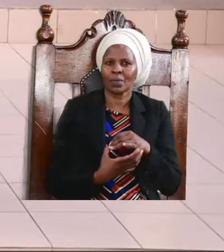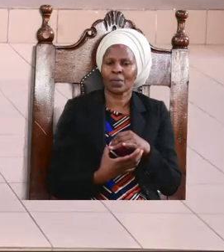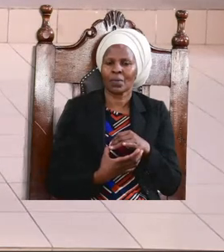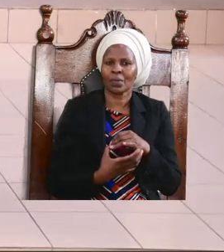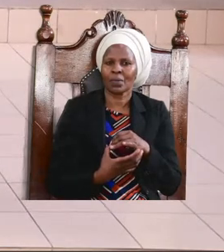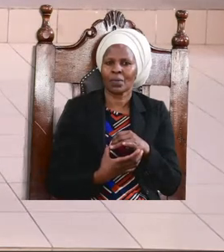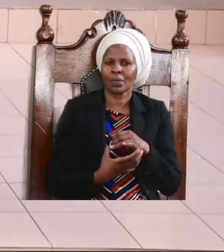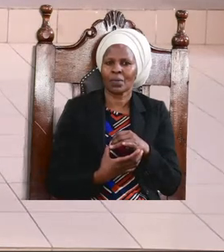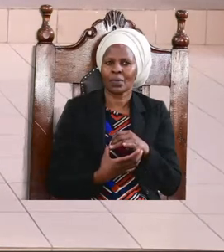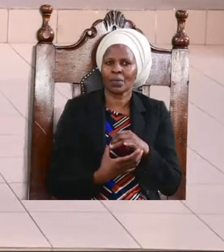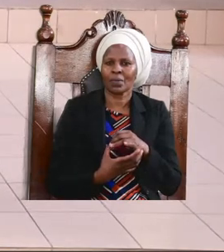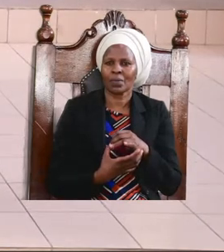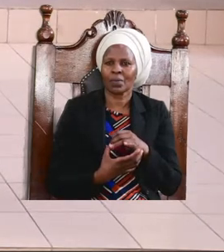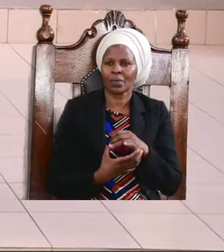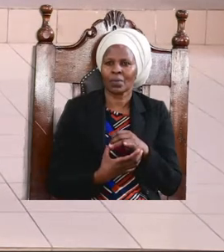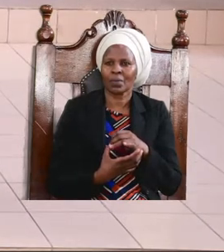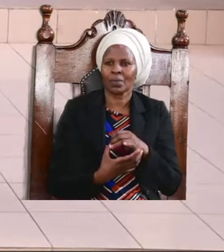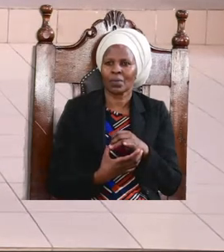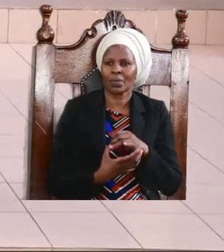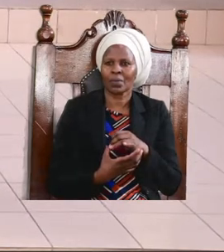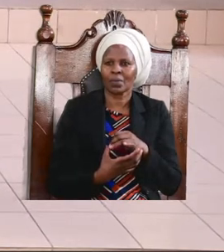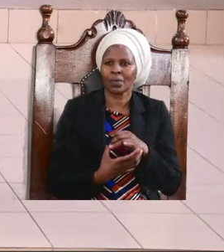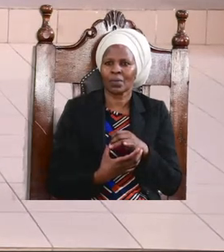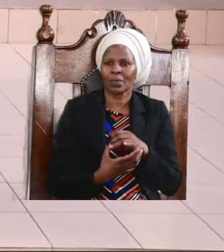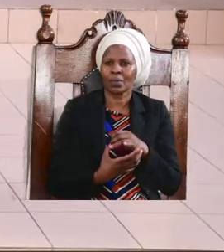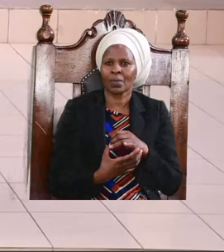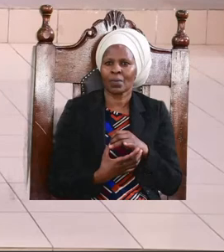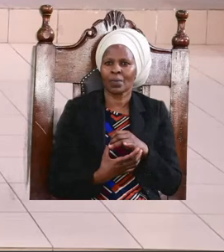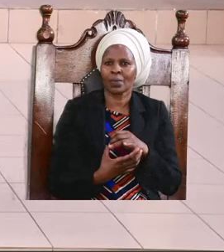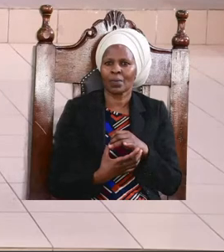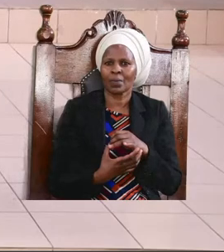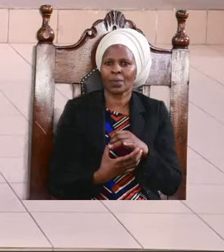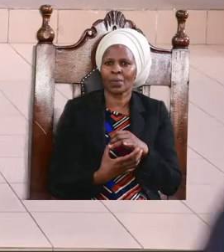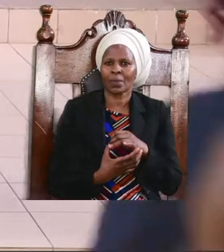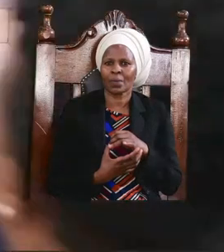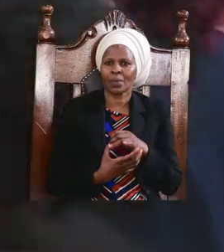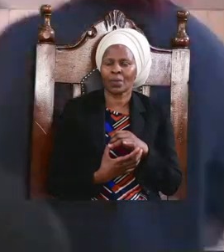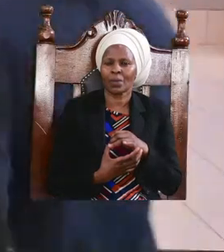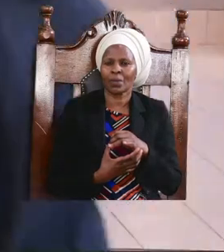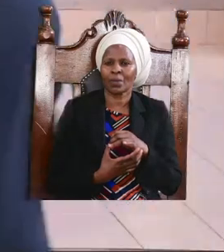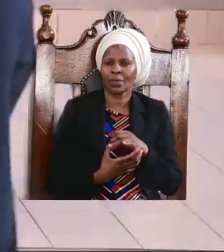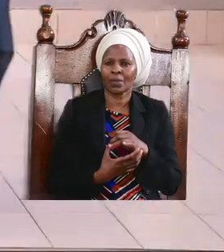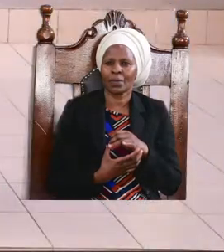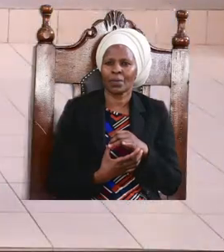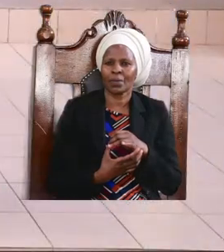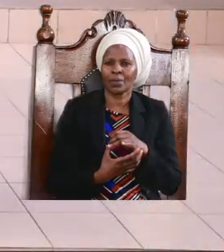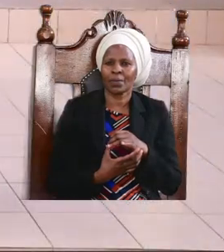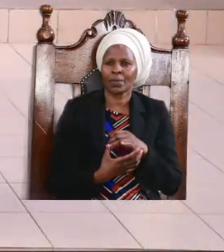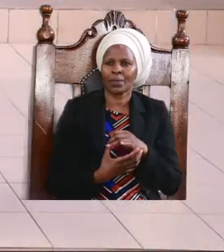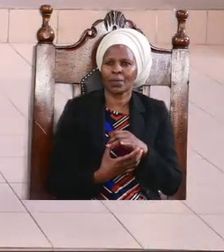Deacons wengine tusaidie tafadhali, ili tufanye haraka. More deacons.